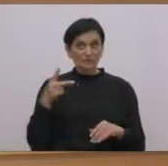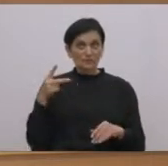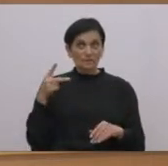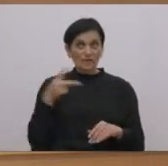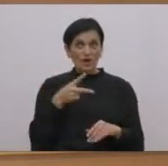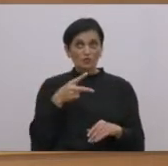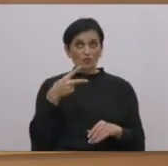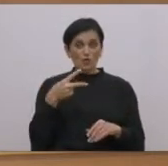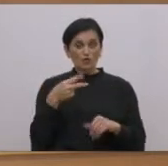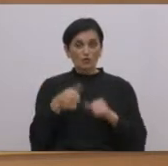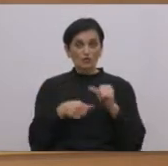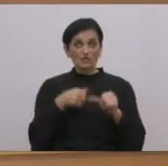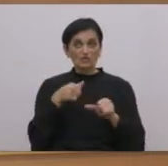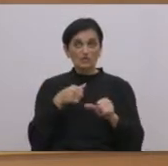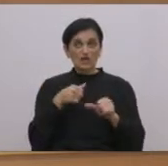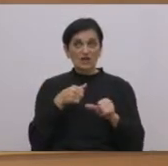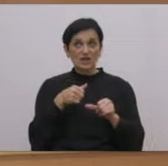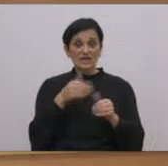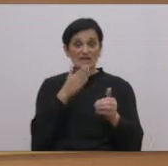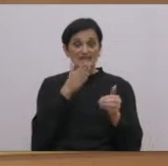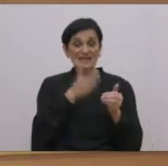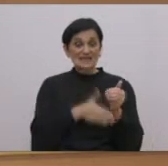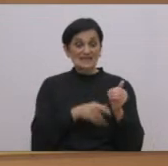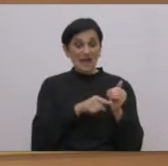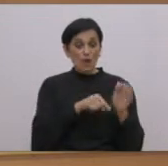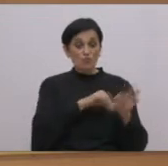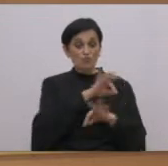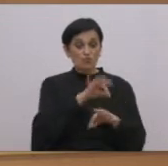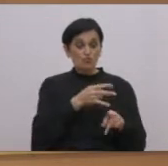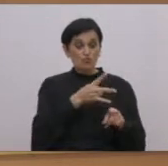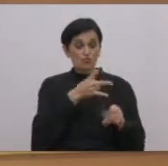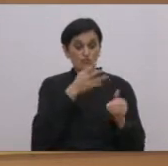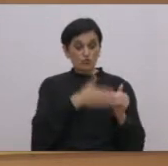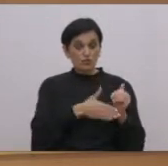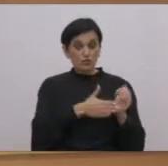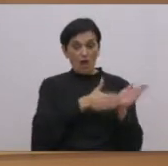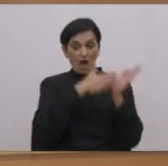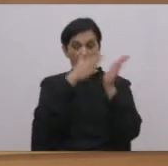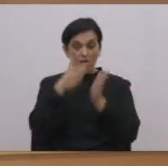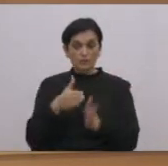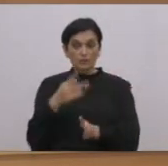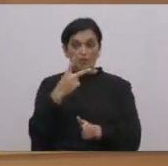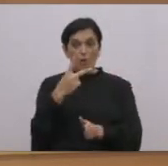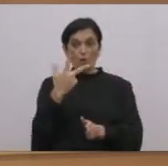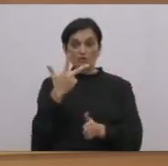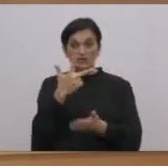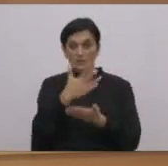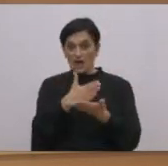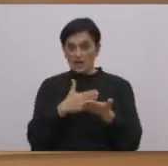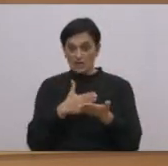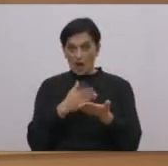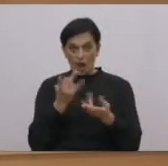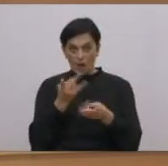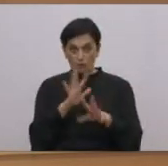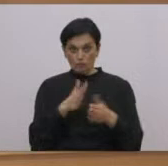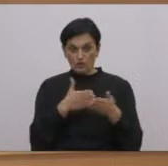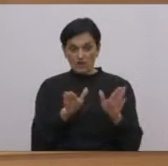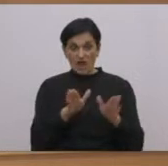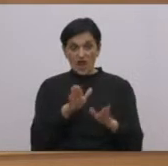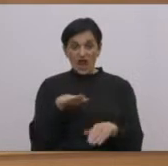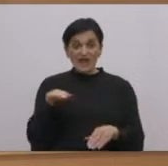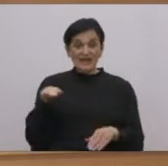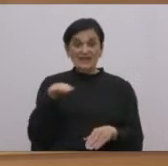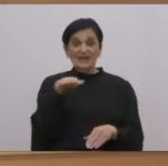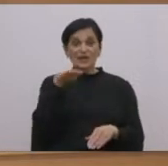2020 წელს დასამთავრებელი პროექტი 2023-ში ნაწილობრივ მაინც არ უნდა გახსნილიყო? რიკოთი კი